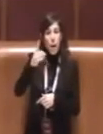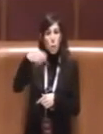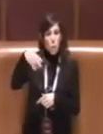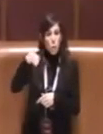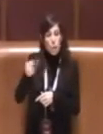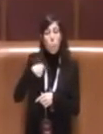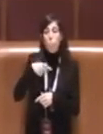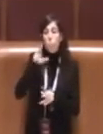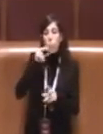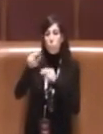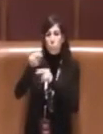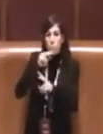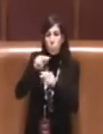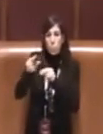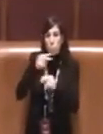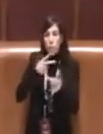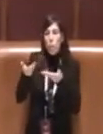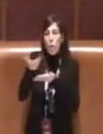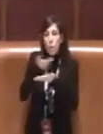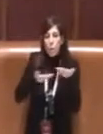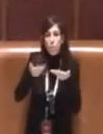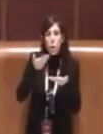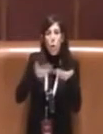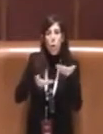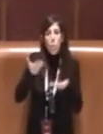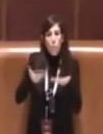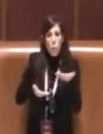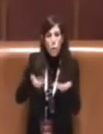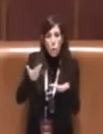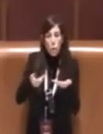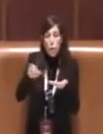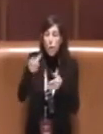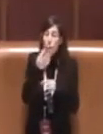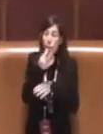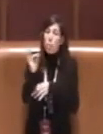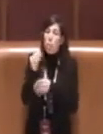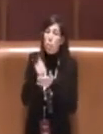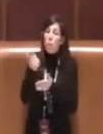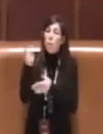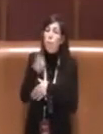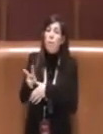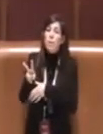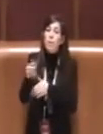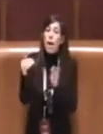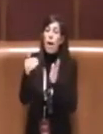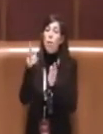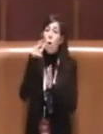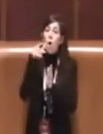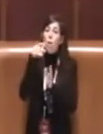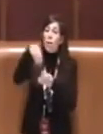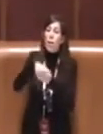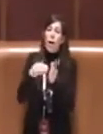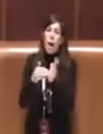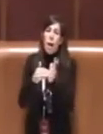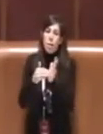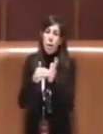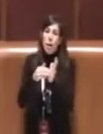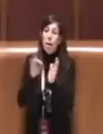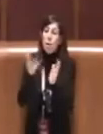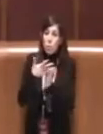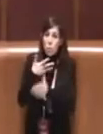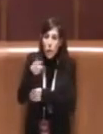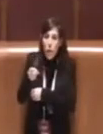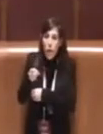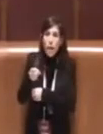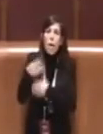criticità legate ad alcune lacune, soprattutto in tema di violenza domestica contro le donne. Laddove ciò accade non ci può essere parità di trattamento